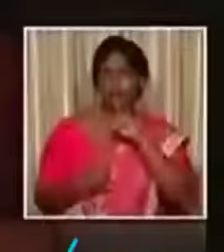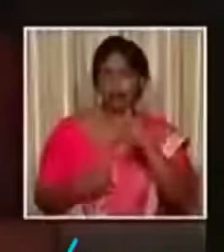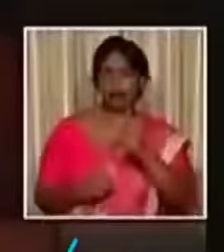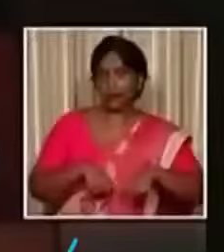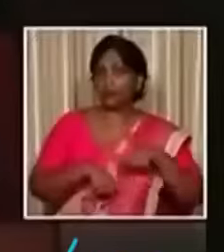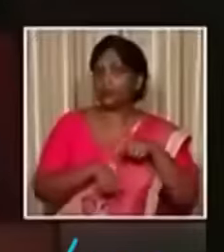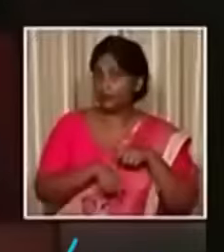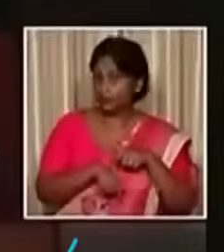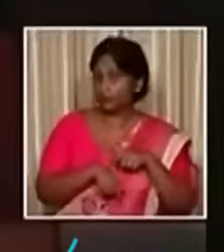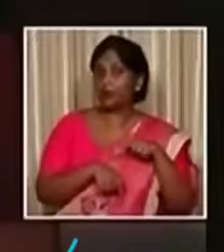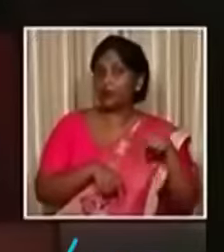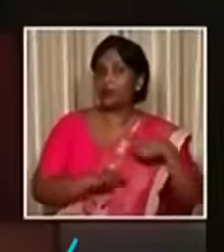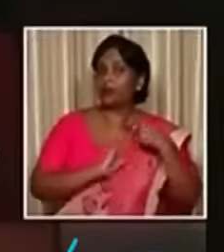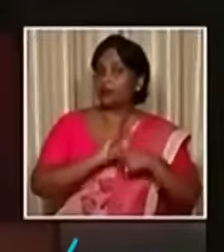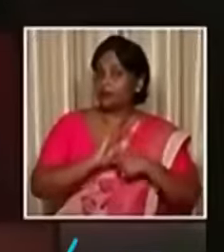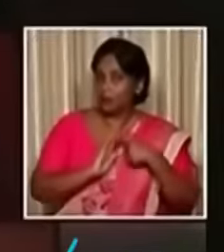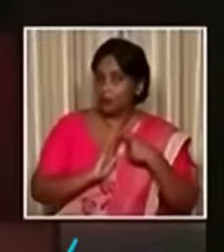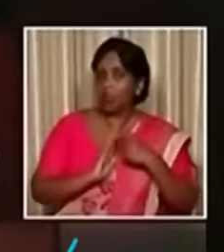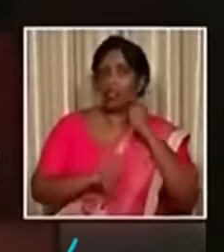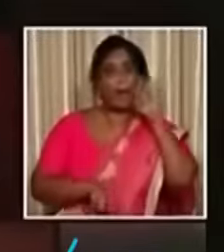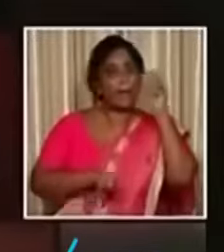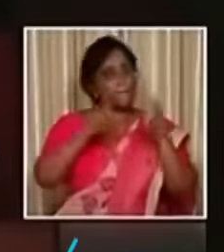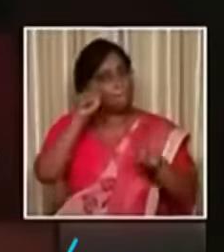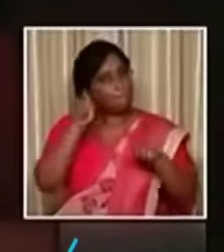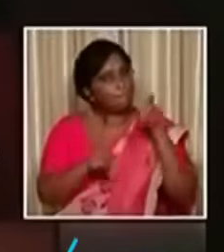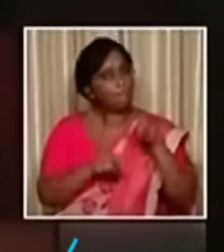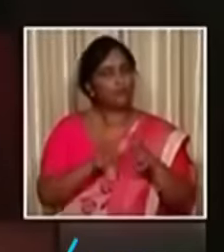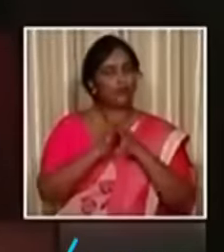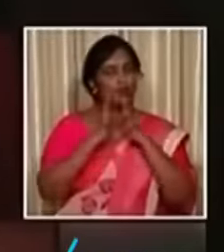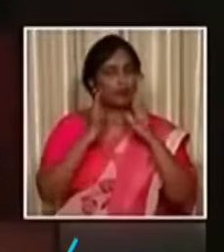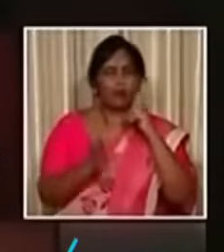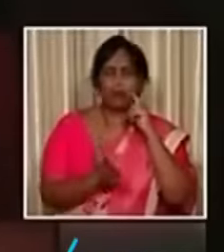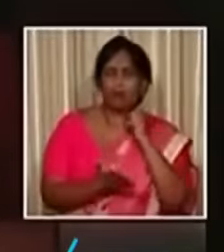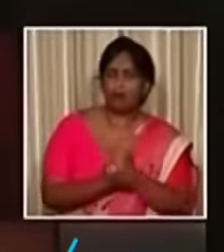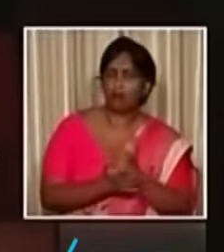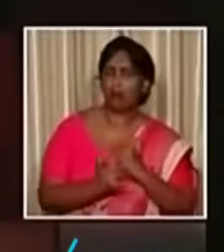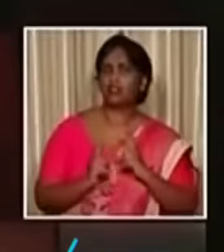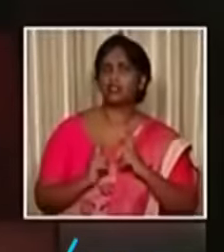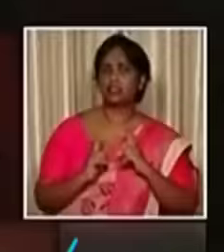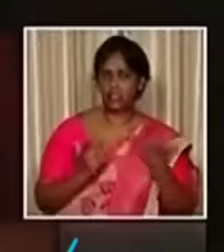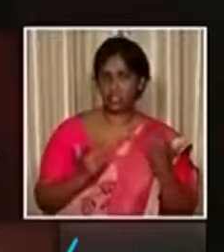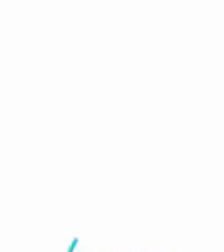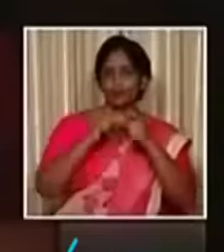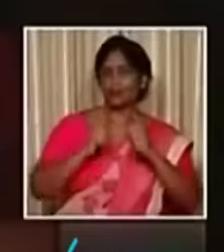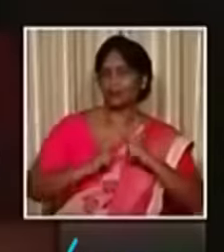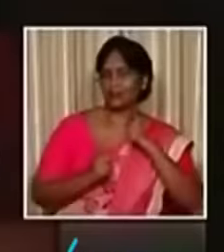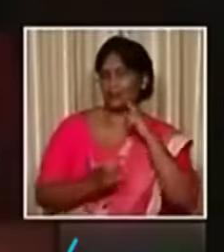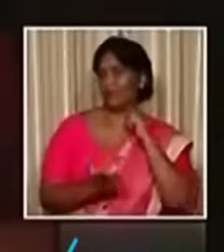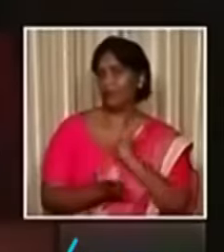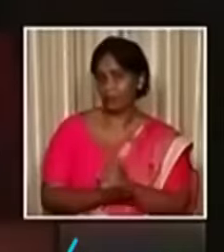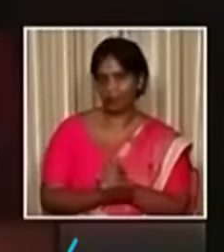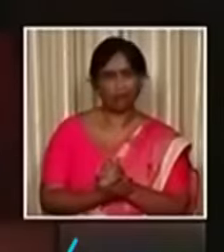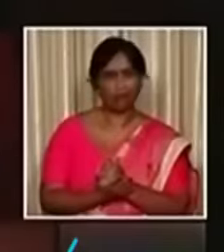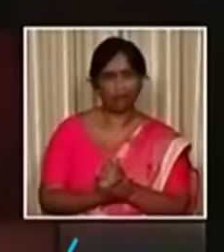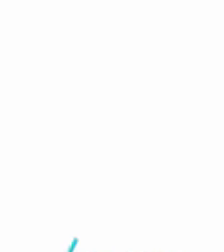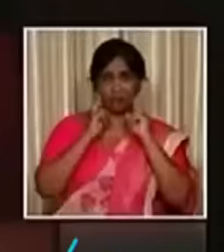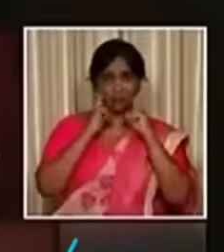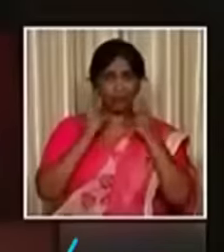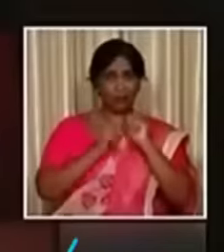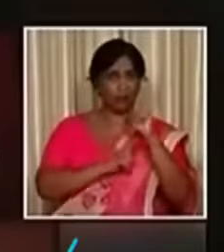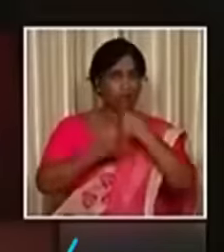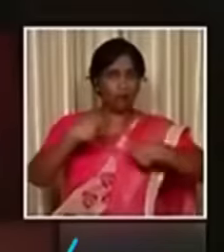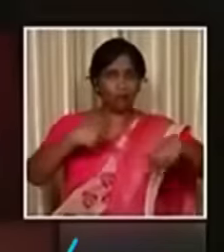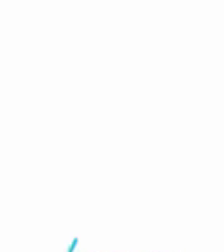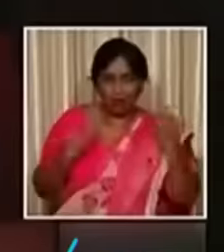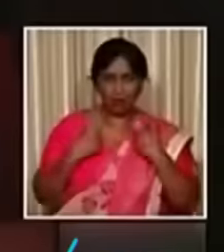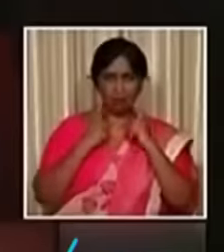මේ අතර ජලවිදුලි උත්පාදනය හොඳින් සිදු කිරීමට හැකි කාලයක විදුලි බිල වැඩි කිරීම අසාධාරණ බව විපක්ෂය අද පාර්ලිමේන්තුවේ